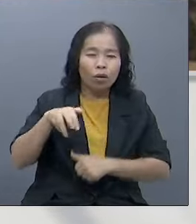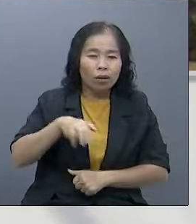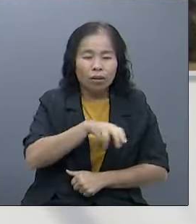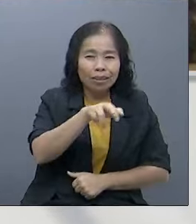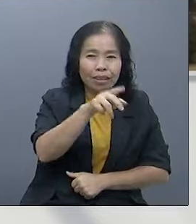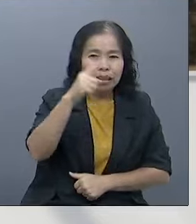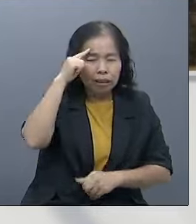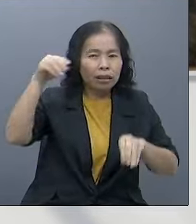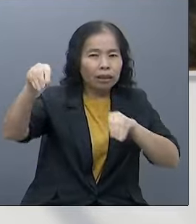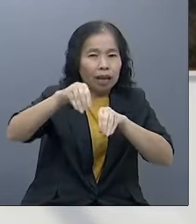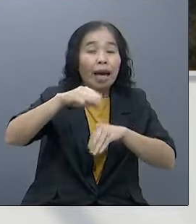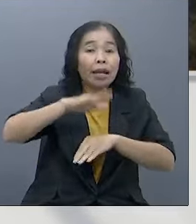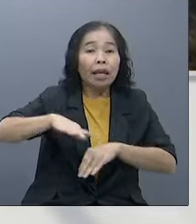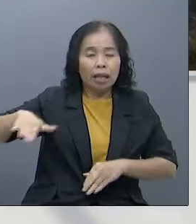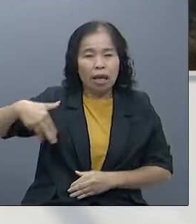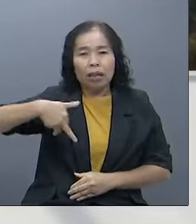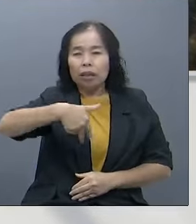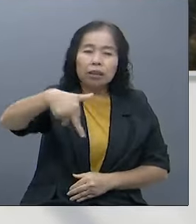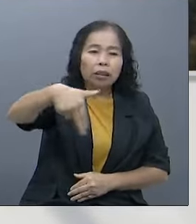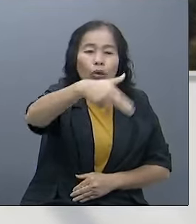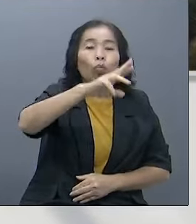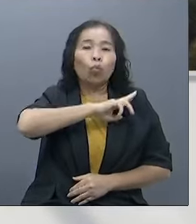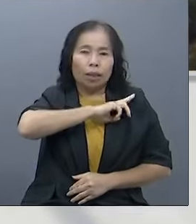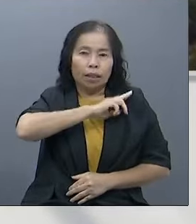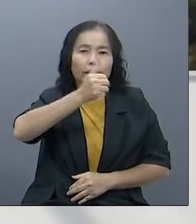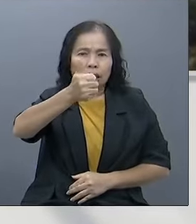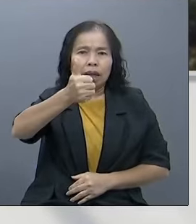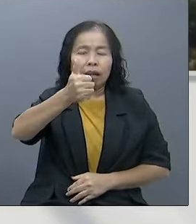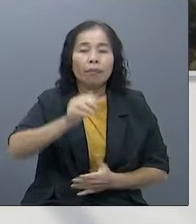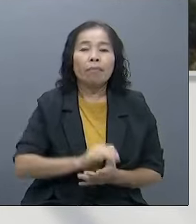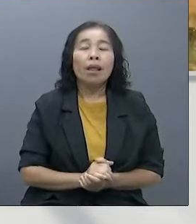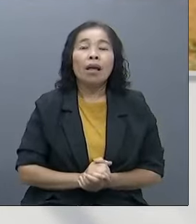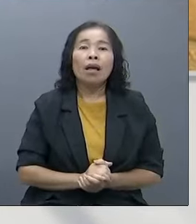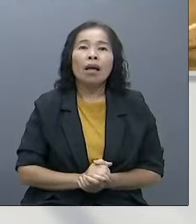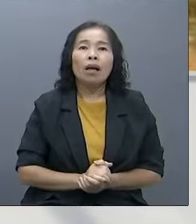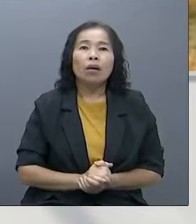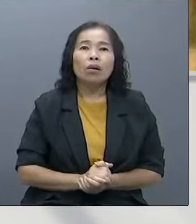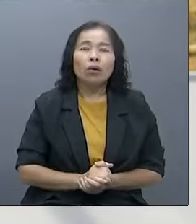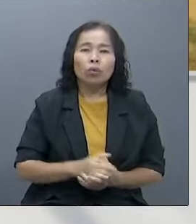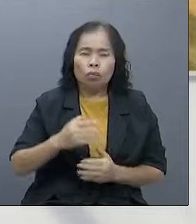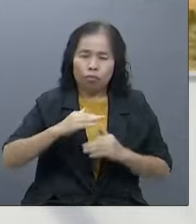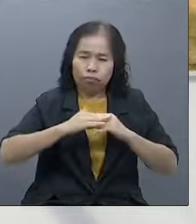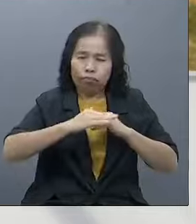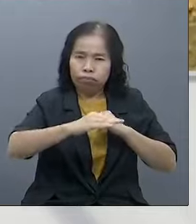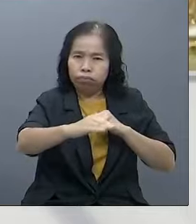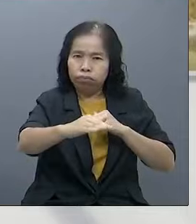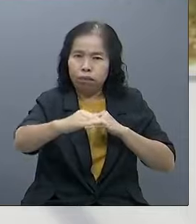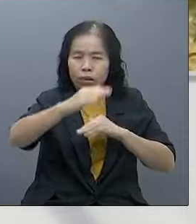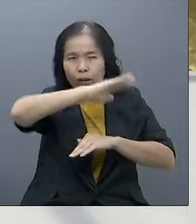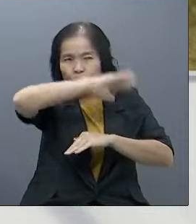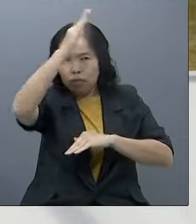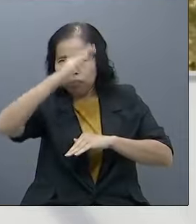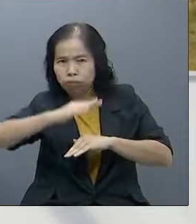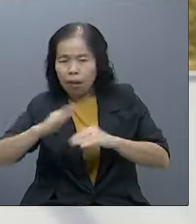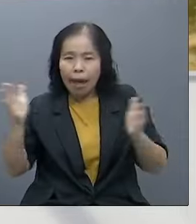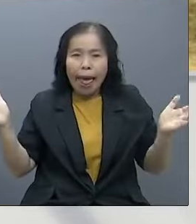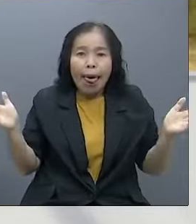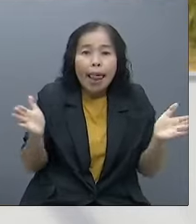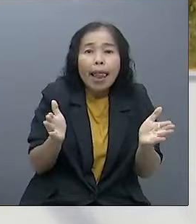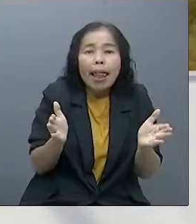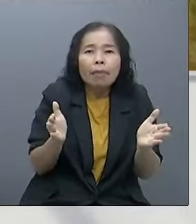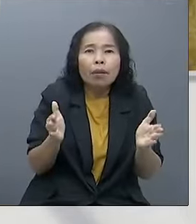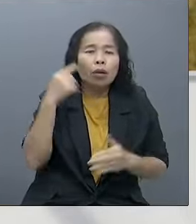มีที่เด็กสามารถที่จะเดินพลัดหลงไปเองได้ค่ะและเมื่อดูจากสภาพพื้นที่ที่ค่อนข้างจะปิดไม่ใช่เส้นทาง